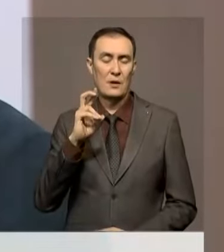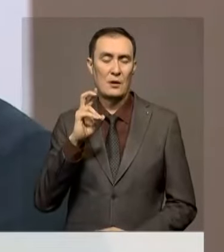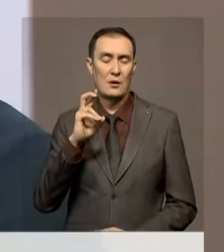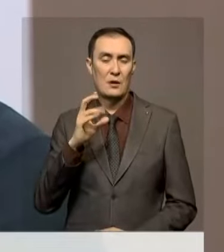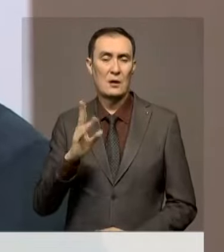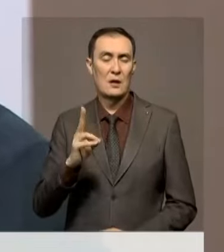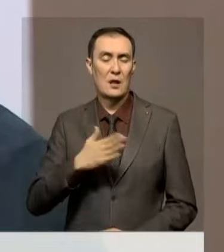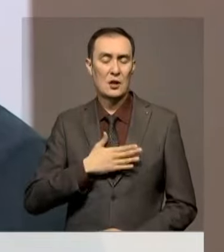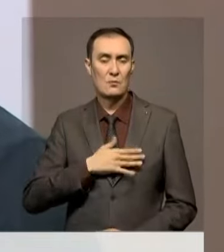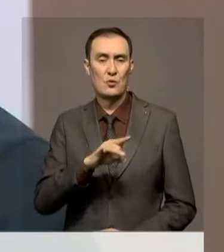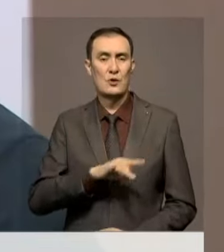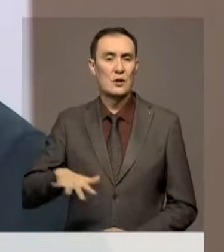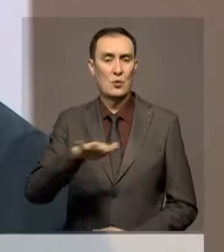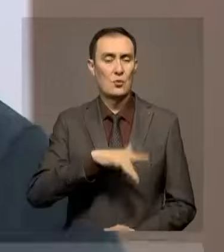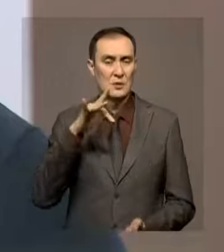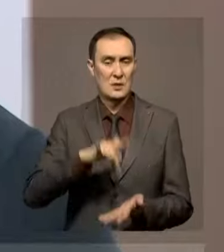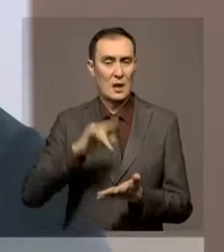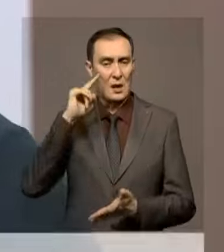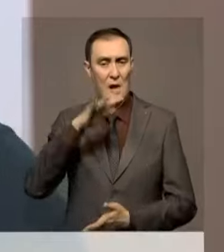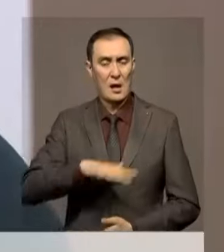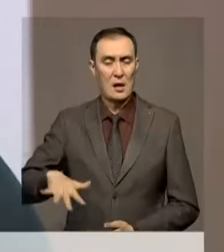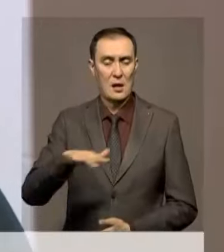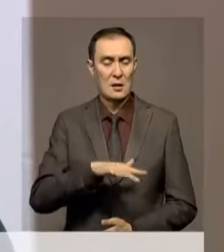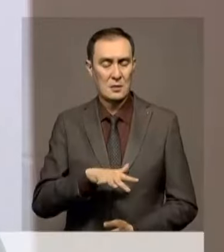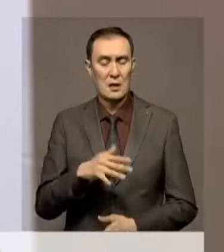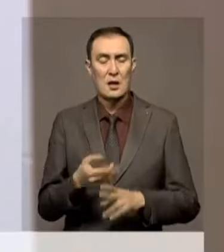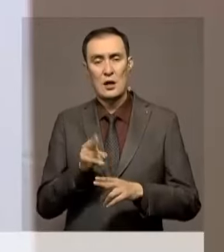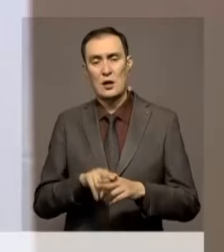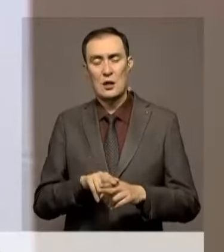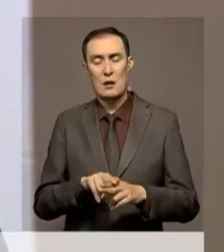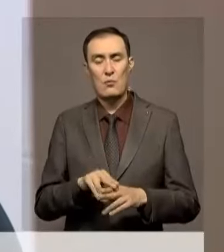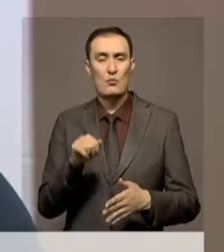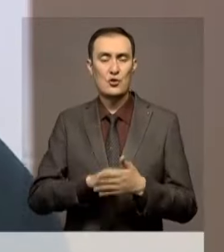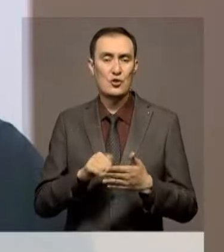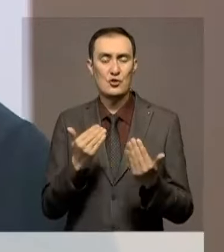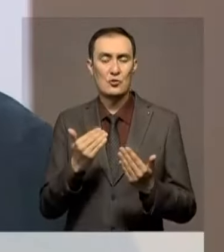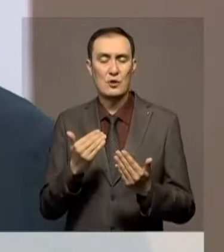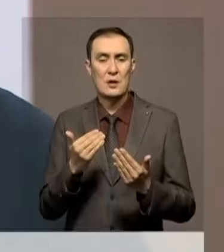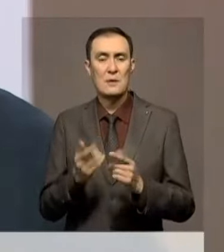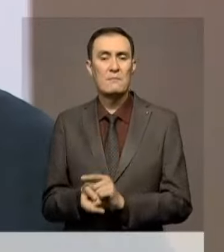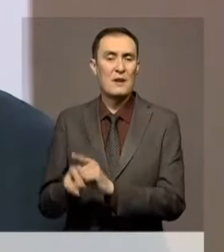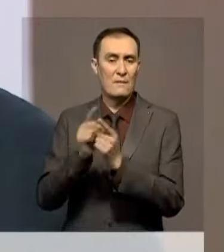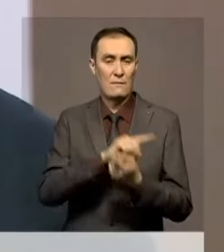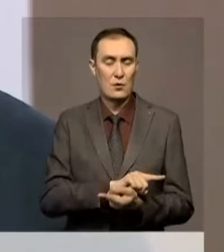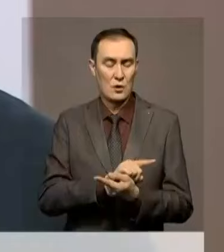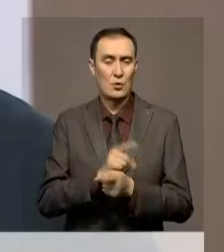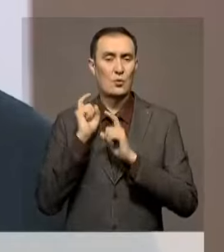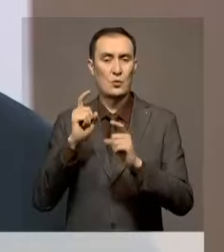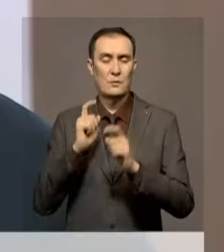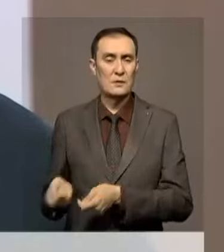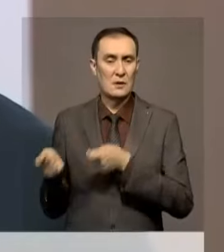к нашему региону Центральной Азии. Думаю, это объясняется в первую очередь смещением логистических коридоров.